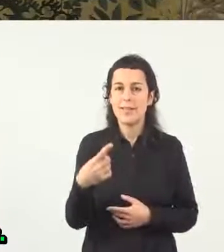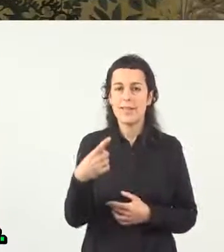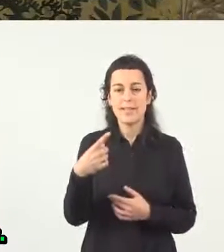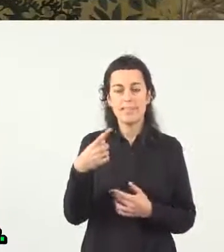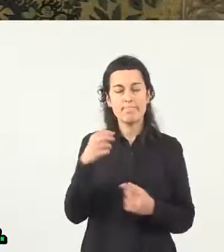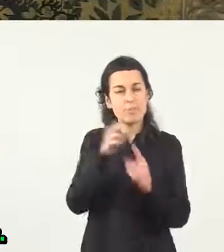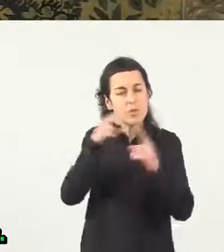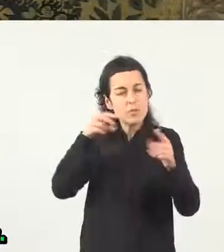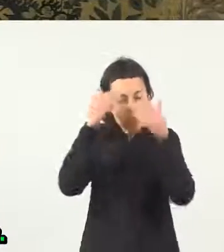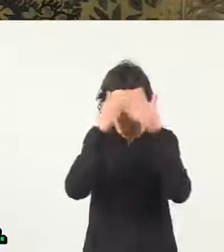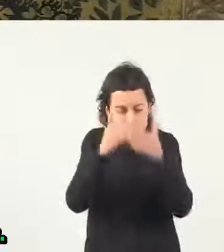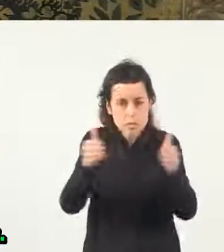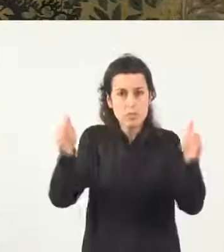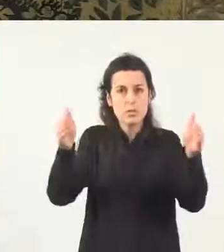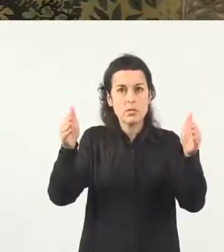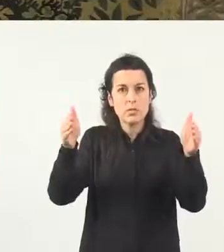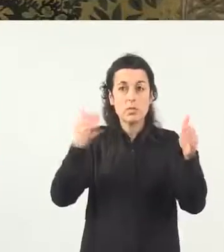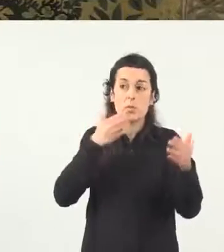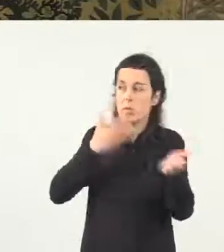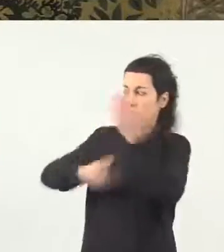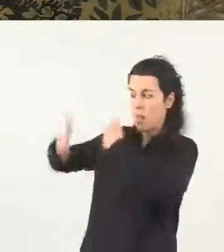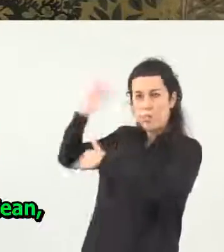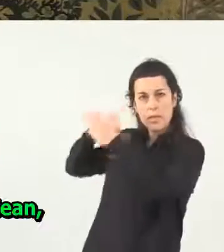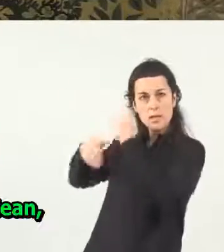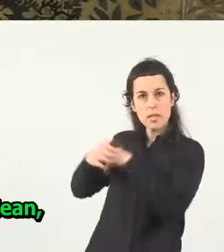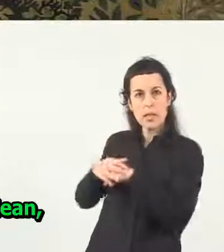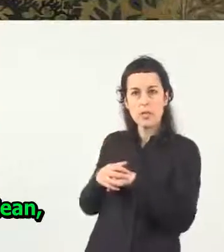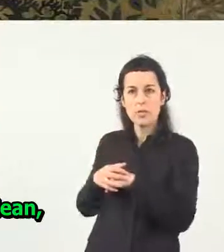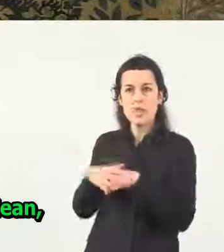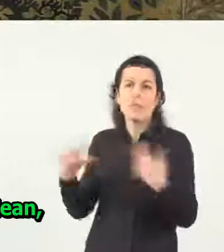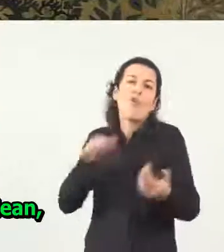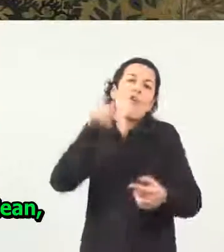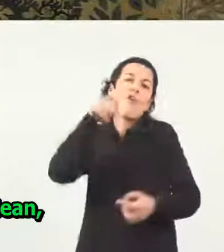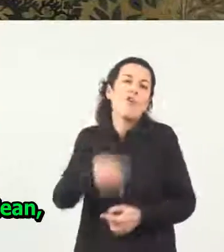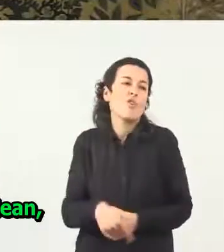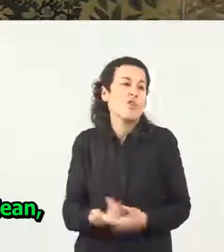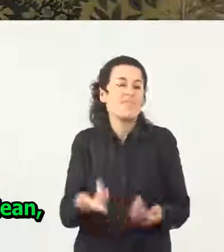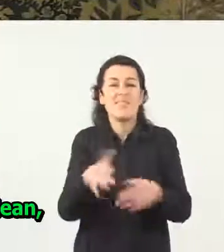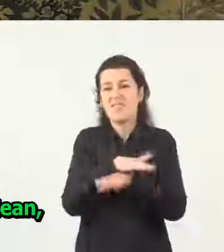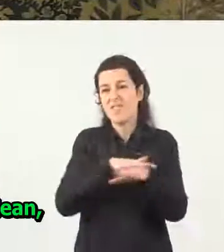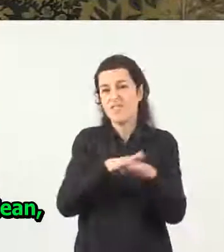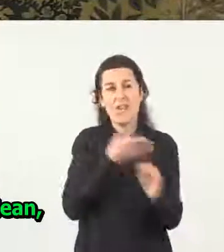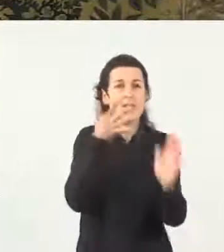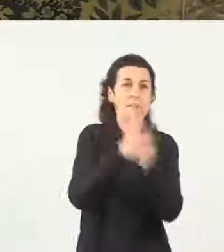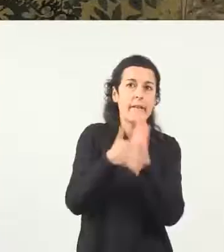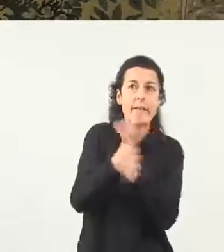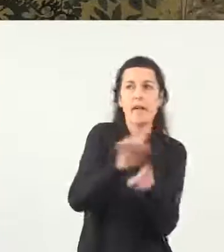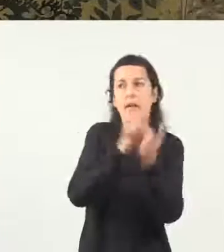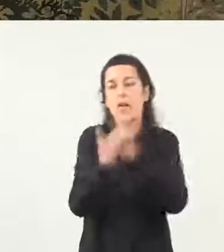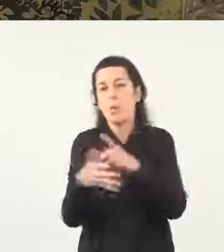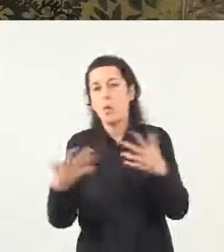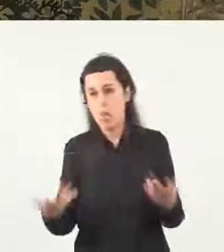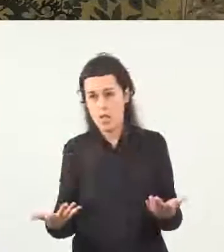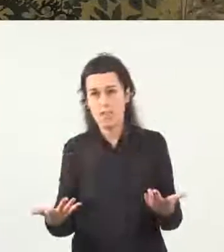behar ditugula orduan gure iraganarena, ez bakarrik gaur egin dodana da, oso modu simplean aldaketak nondi doaz, baina bueno, dabe